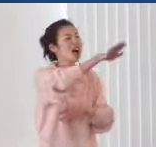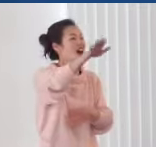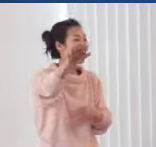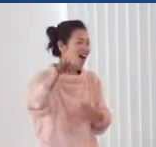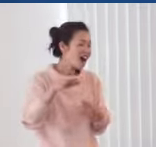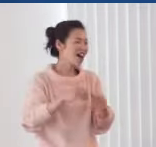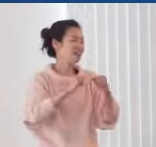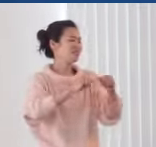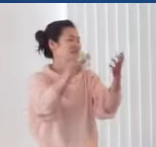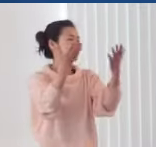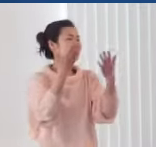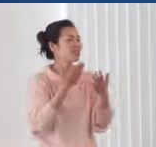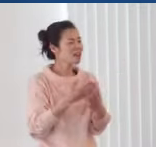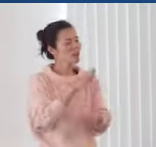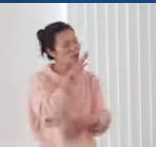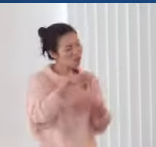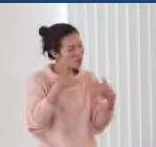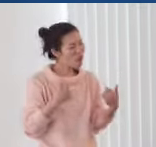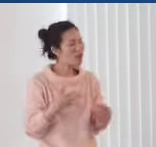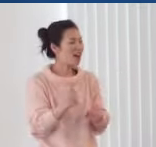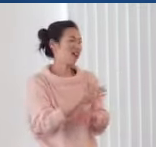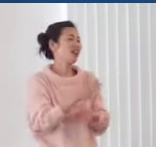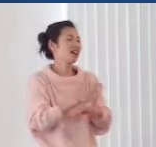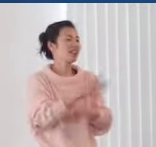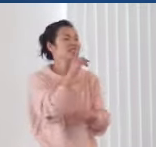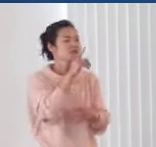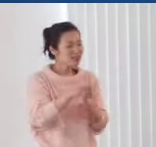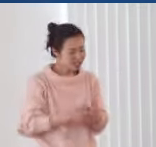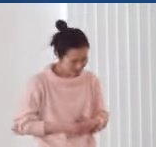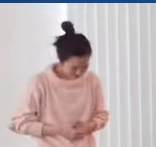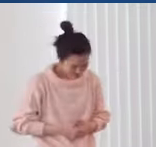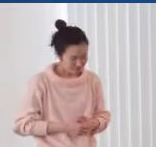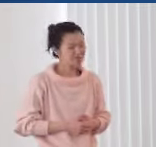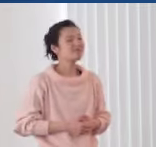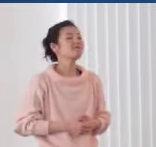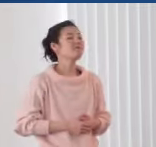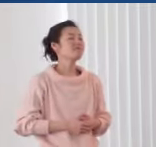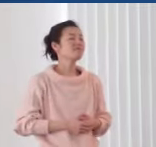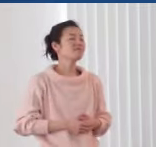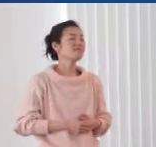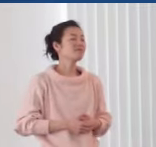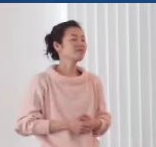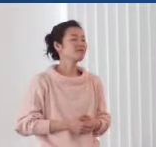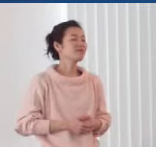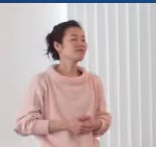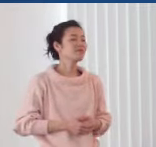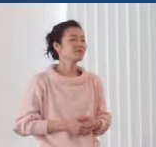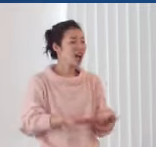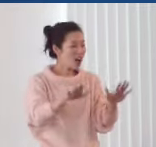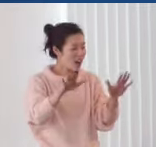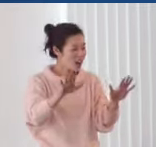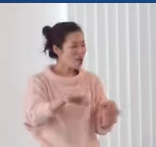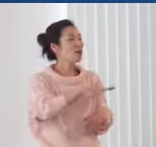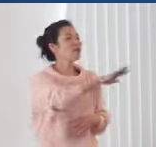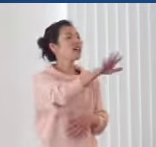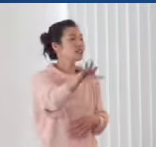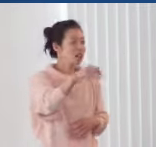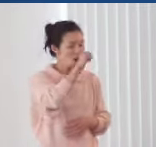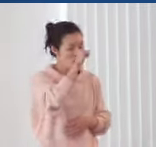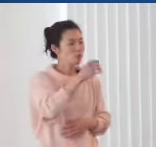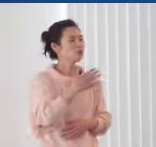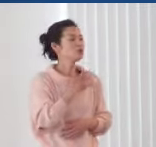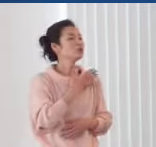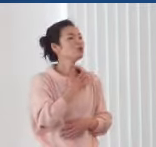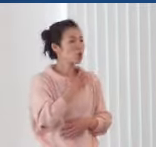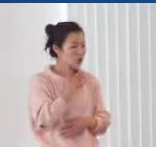になされているなということをですね、確認して感謝をいたしました。今日は皆さんもよく知っておられ